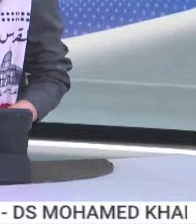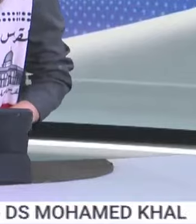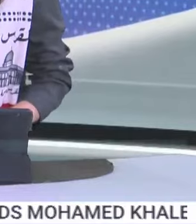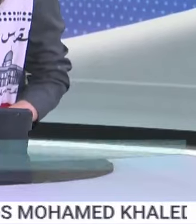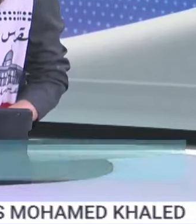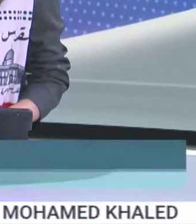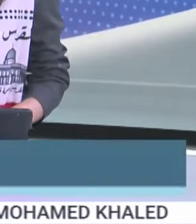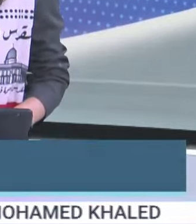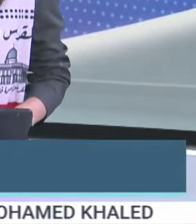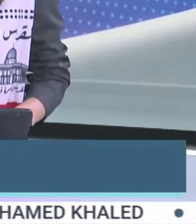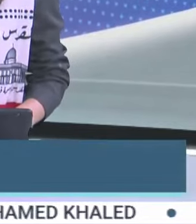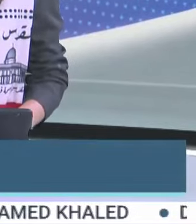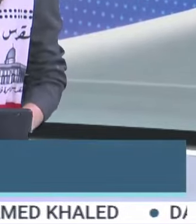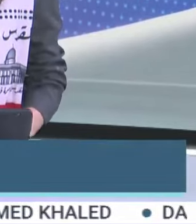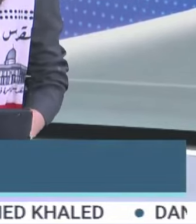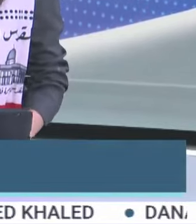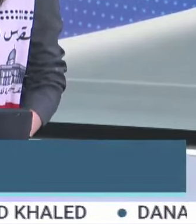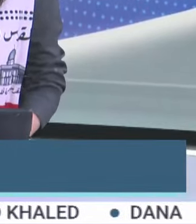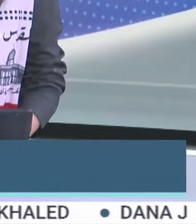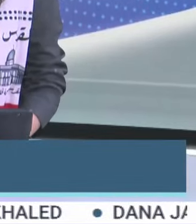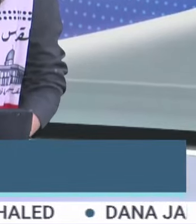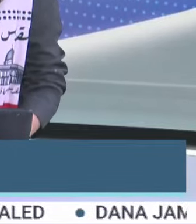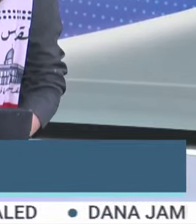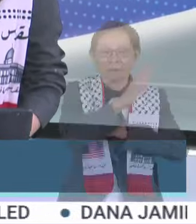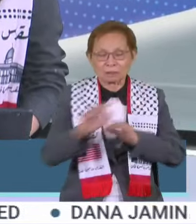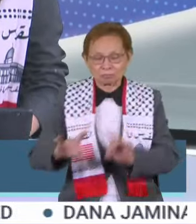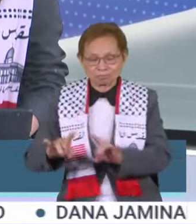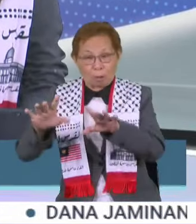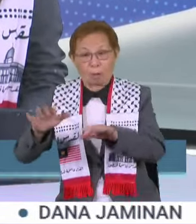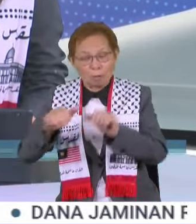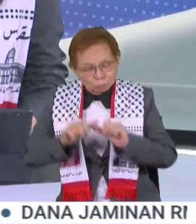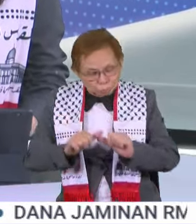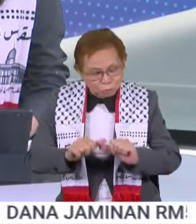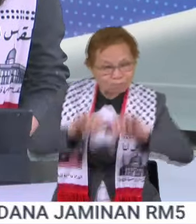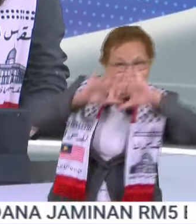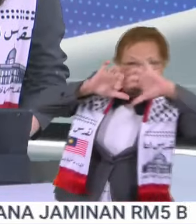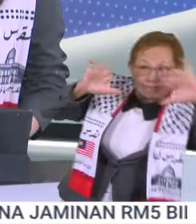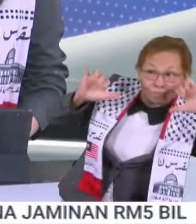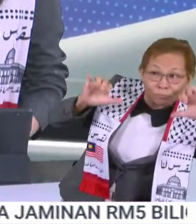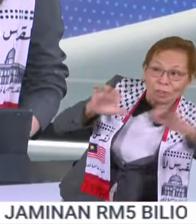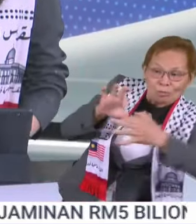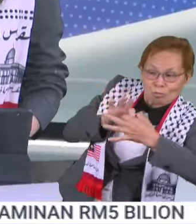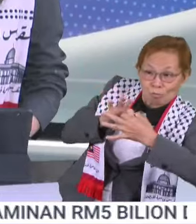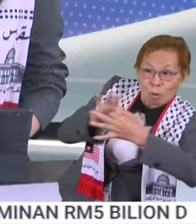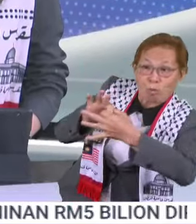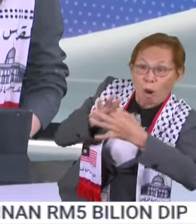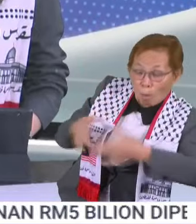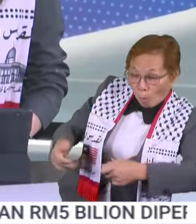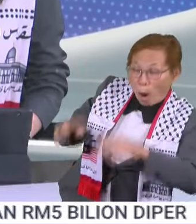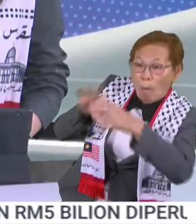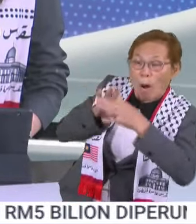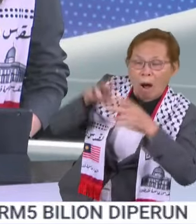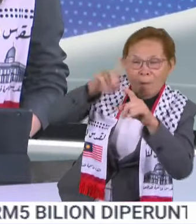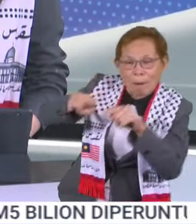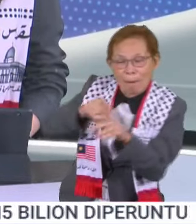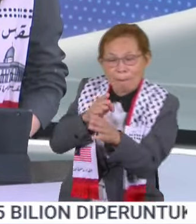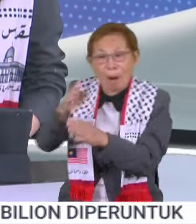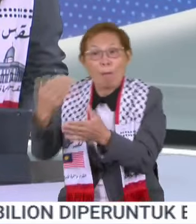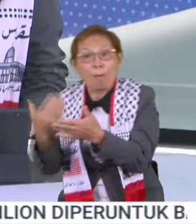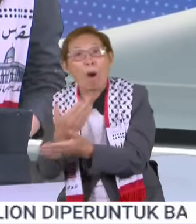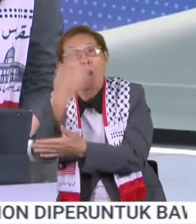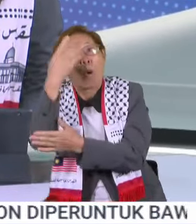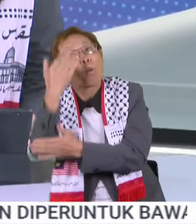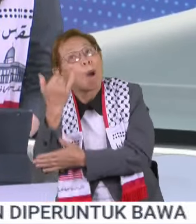Assalamualaikum, Salam Malaysia Madani. Malaysia dan Australia akan terus meneroka peluang kerjasama dalam pelbagai bidang baharu